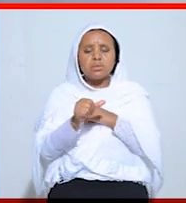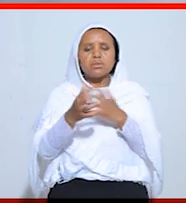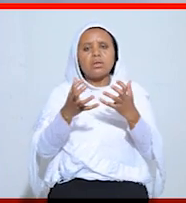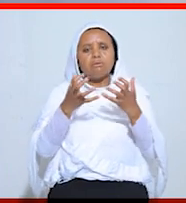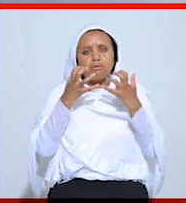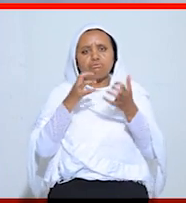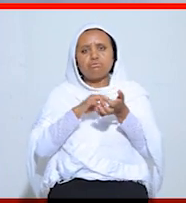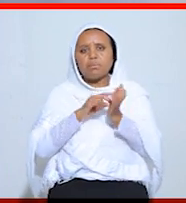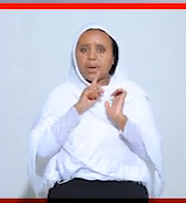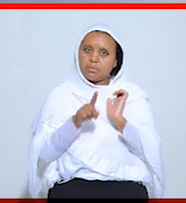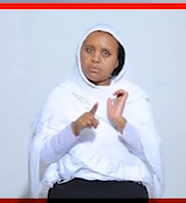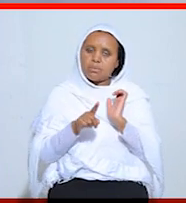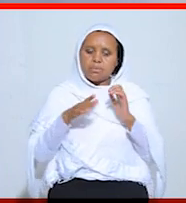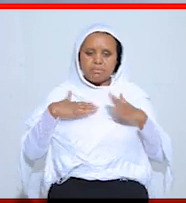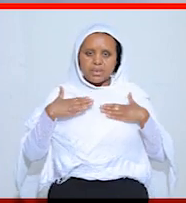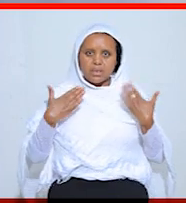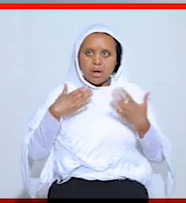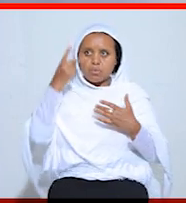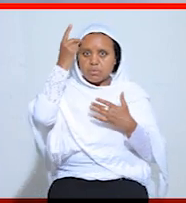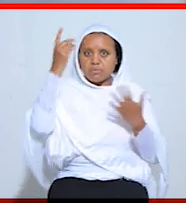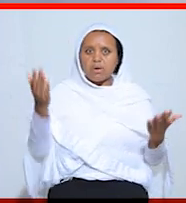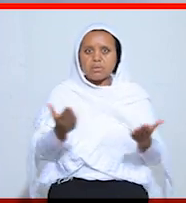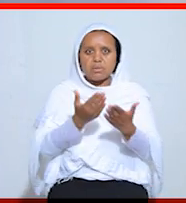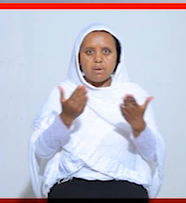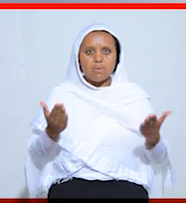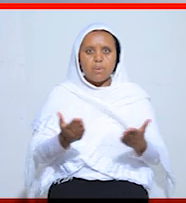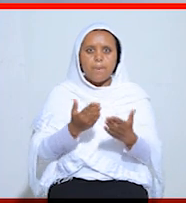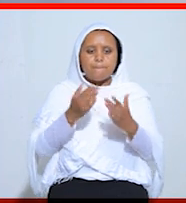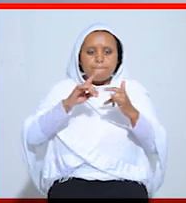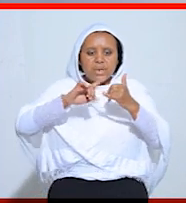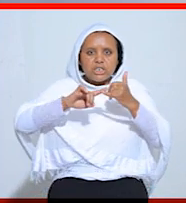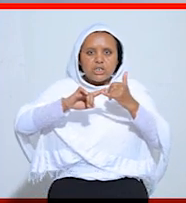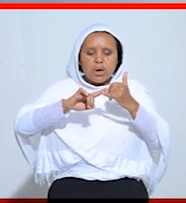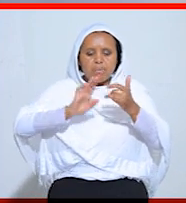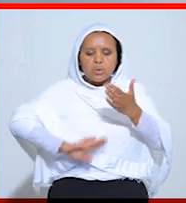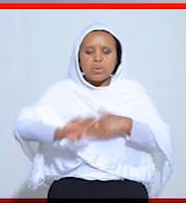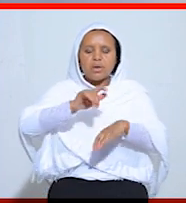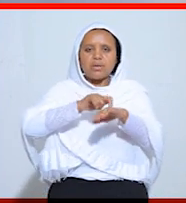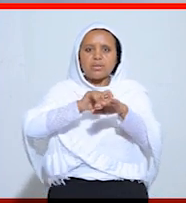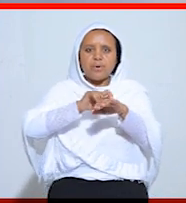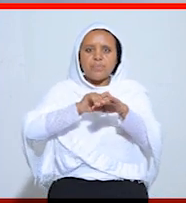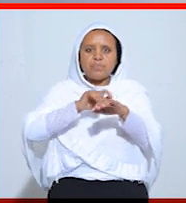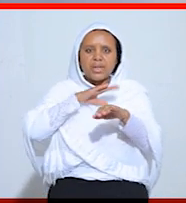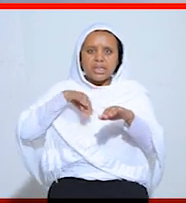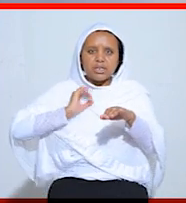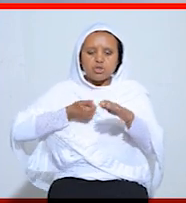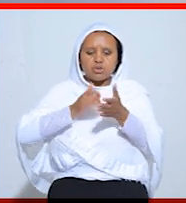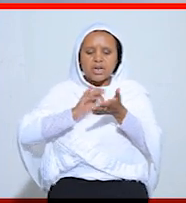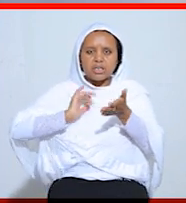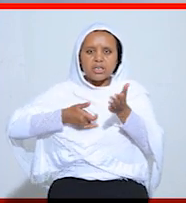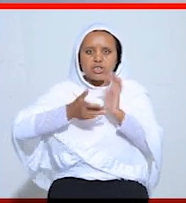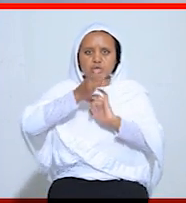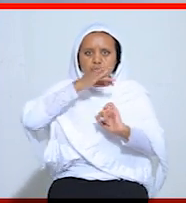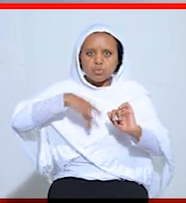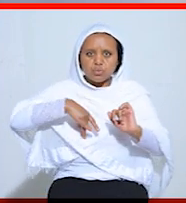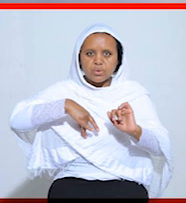እንዳይቆርጥ ስለሚፈልጉ ማለት ነው። በደስታ ዮሴፍን አጽናና። በመጨረሻም በተወለደ ጊዜ ጌታችን